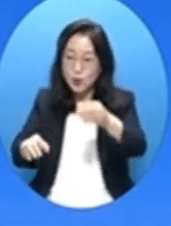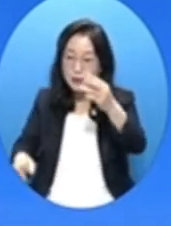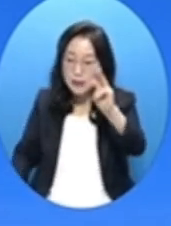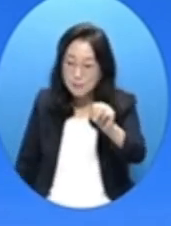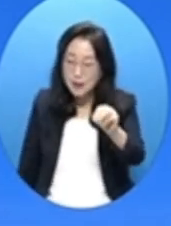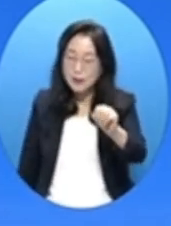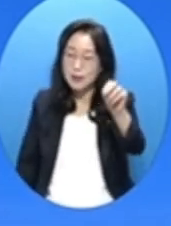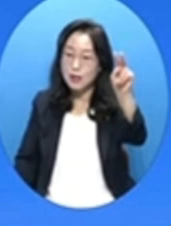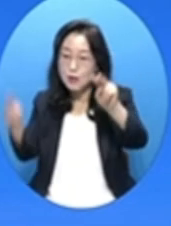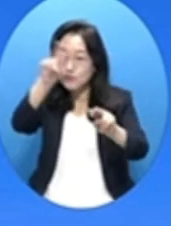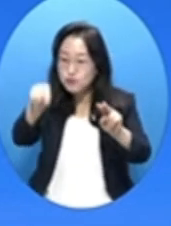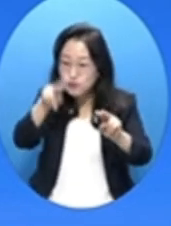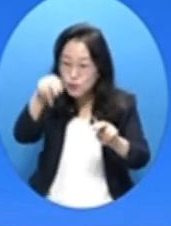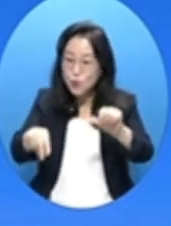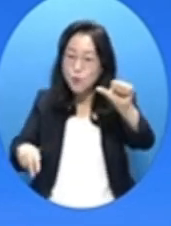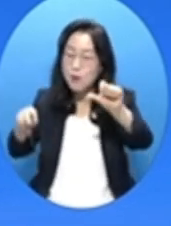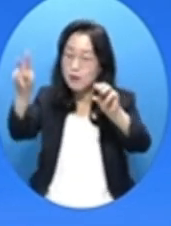얼마.